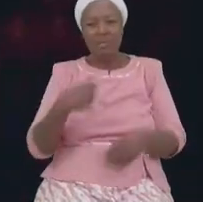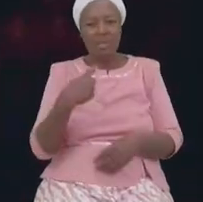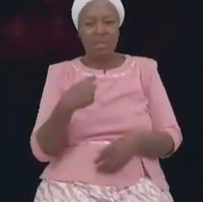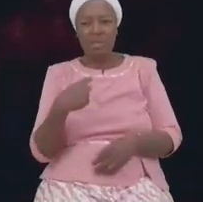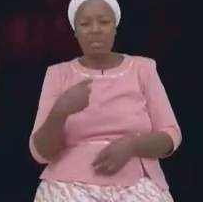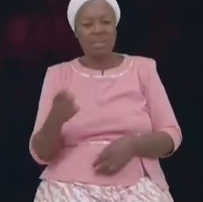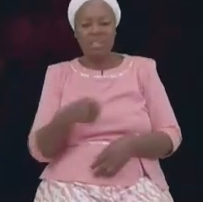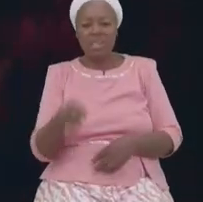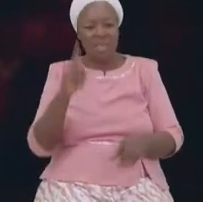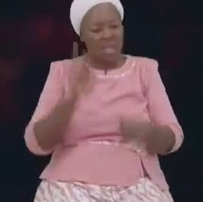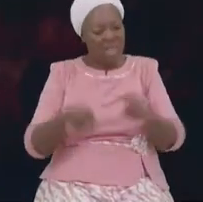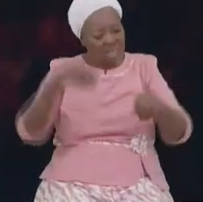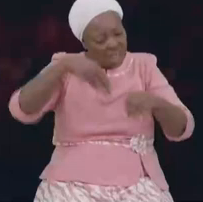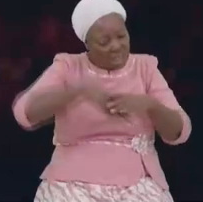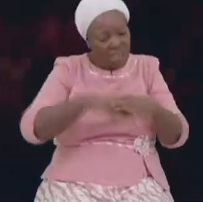Ils n'ont pas pu entrer